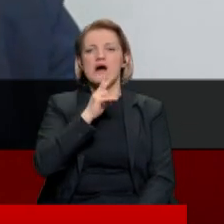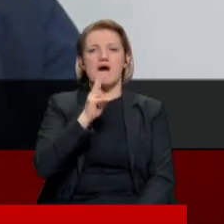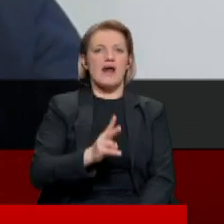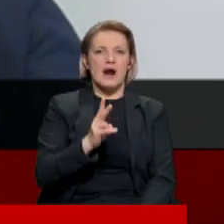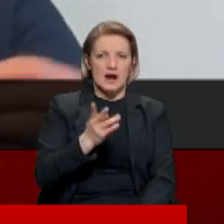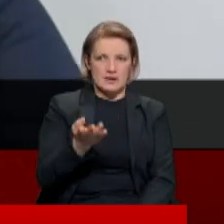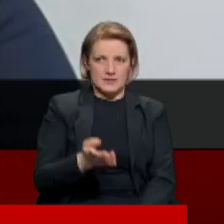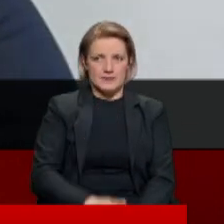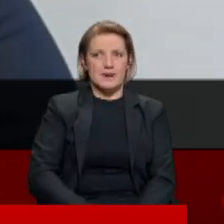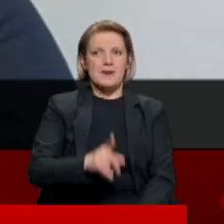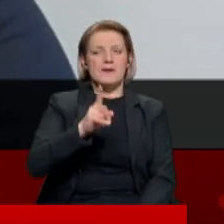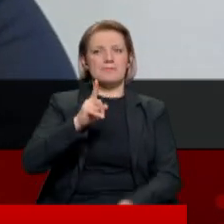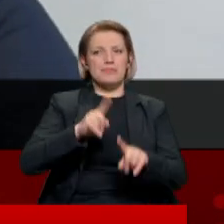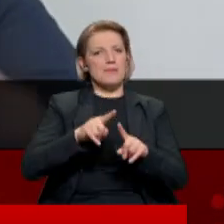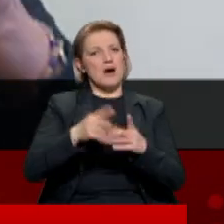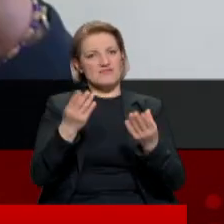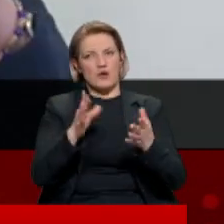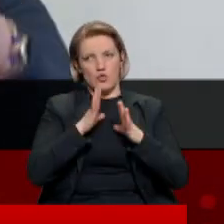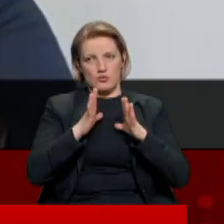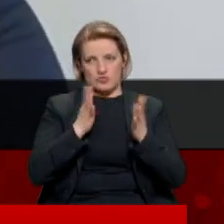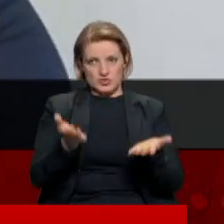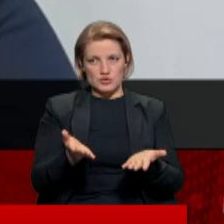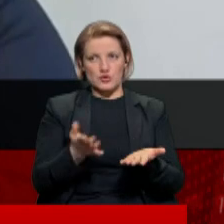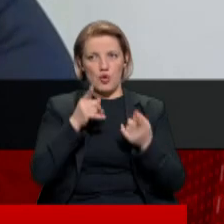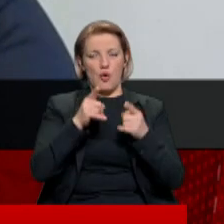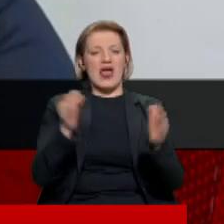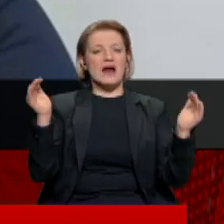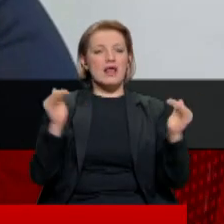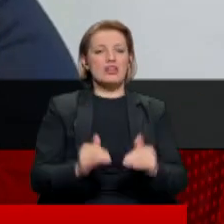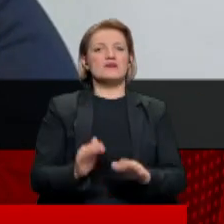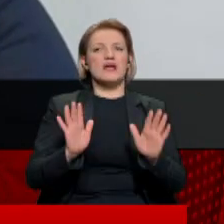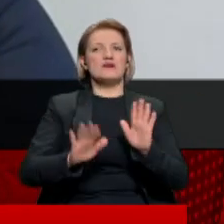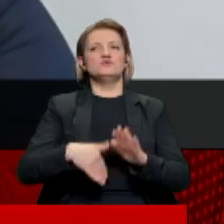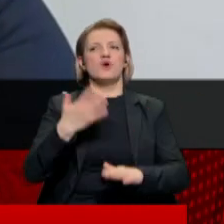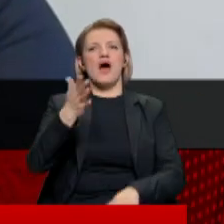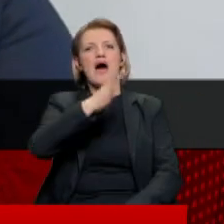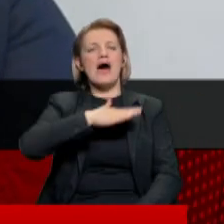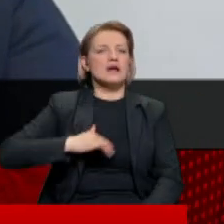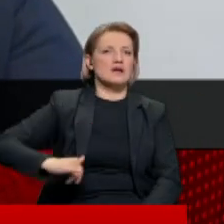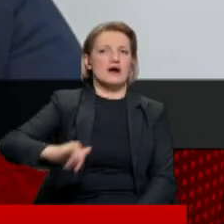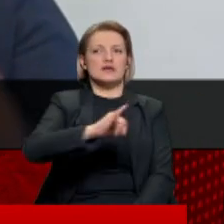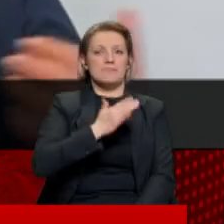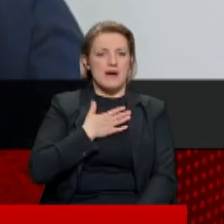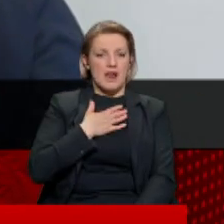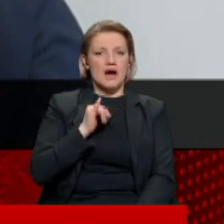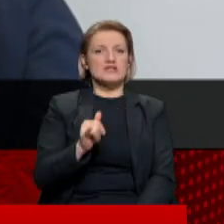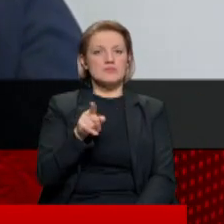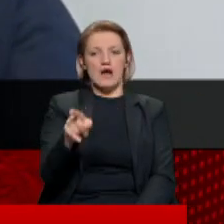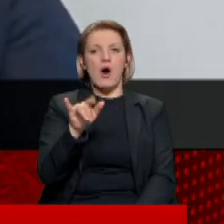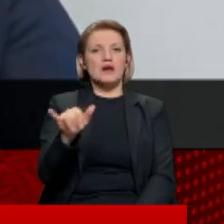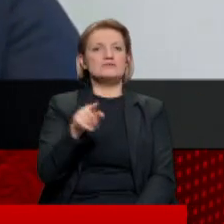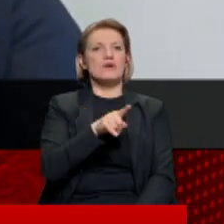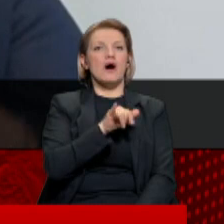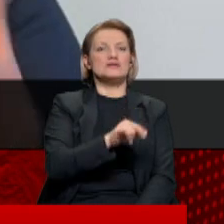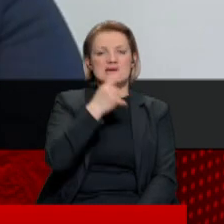kararlarda etkisi varsa, parmağı varsa olmuştur. Ama oraya geldikten sonra herkes aynı. Ben aynıyım. O aynı.